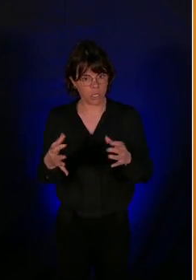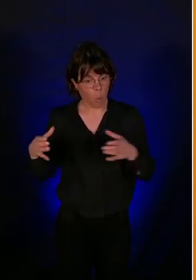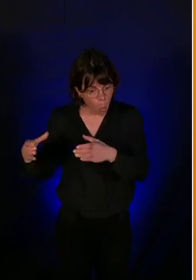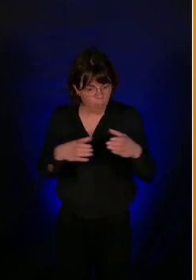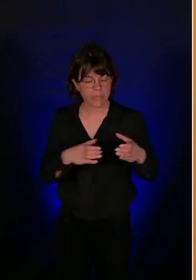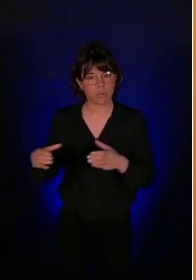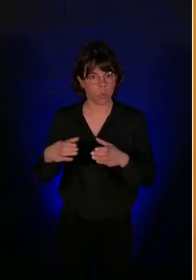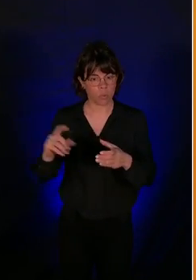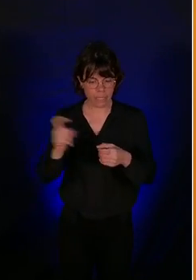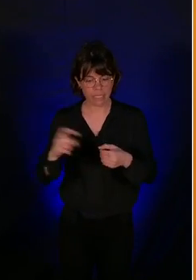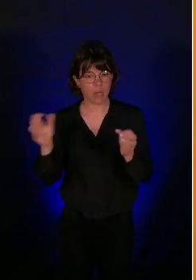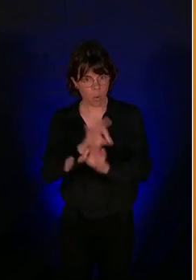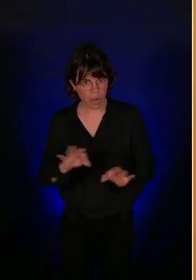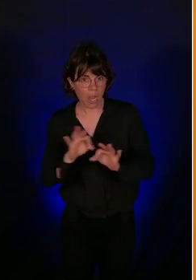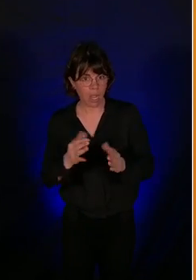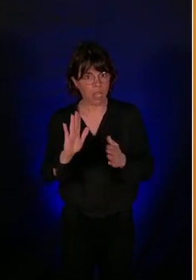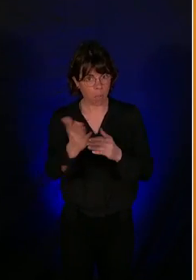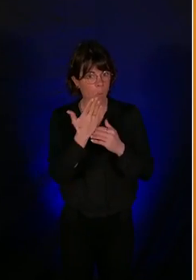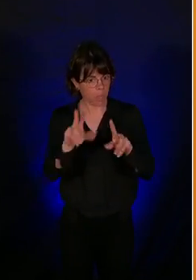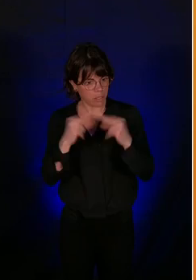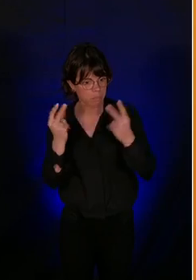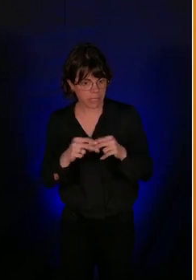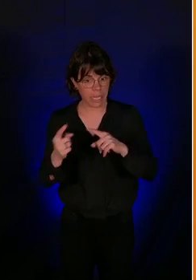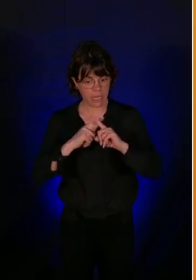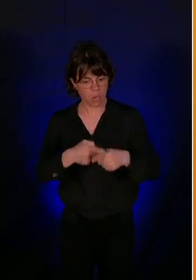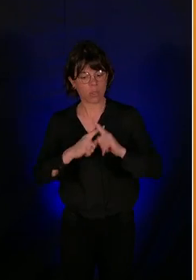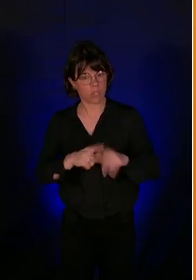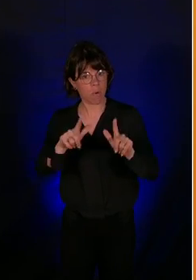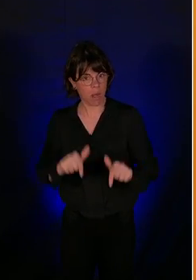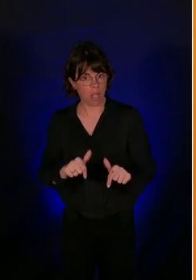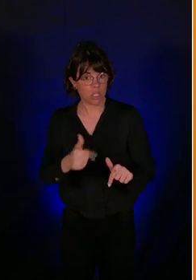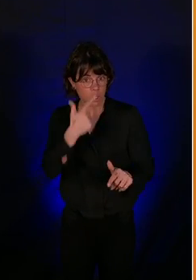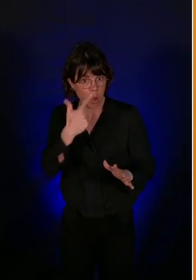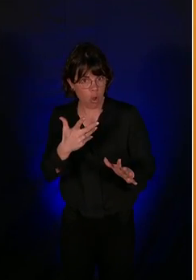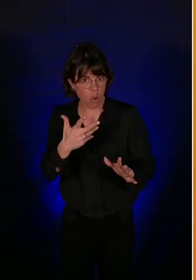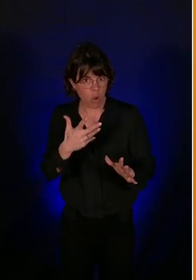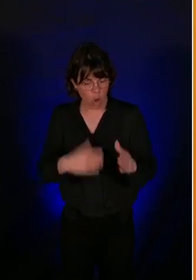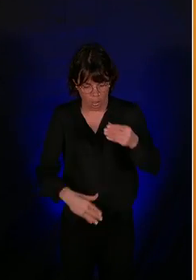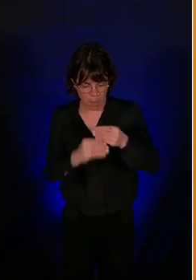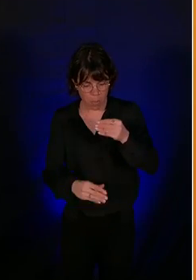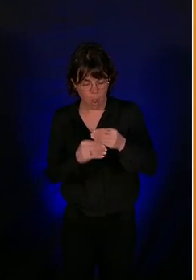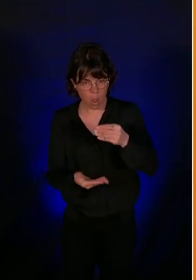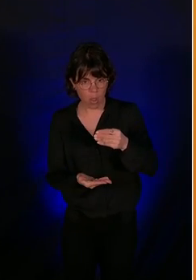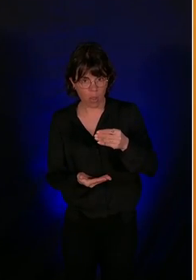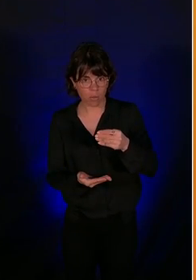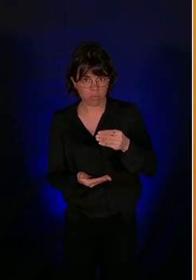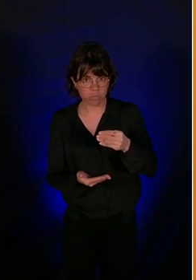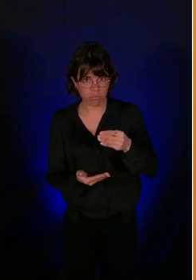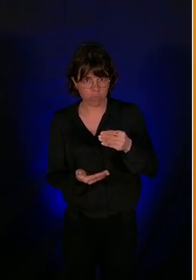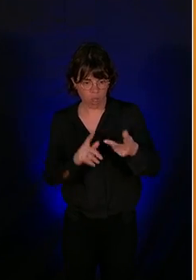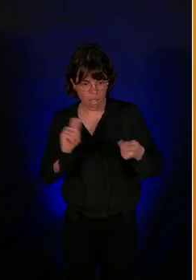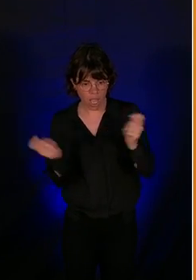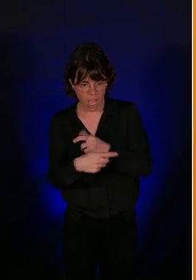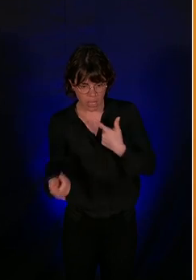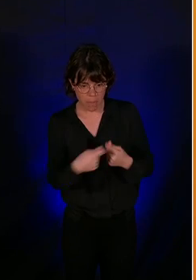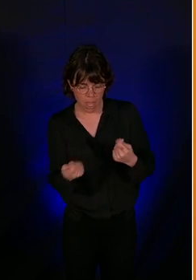et que vous affichez que aujourd'hui l'état des négociation avec donc si vous considérez que dans l'amendement ce que vous avez adapté il y